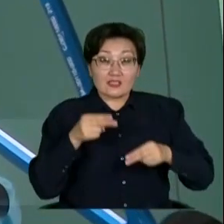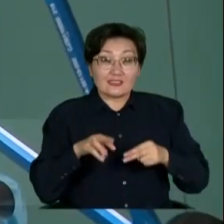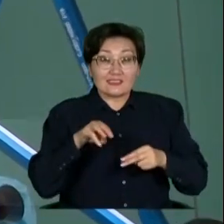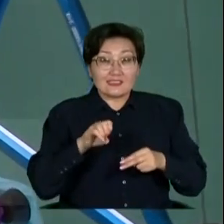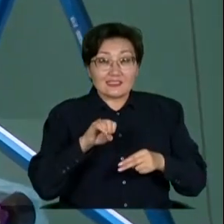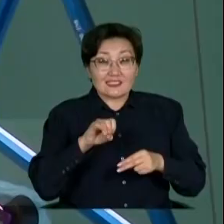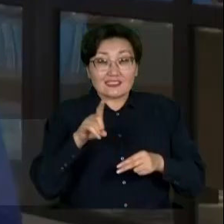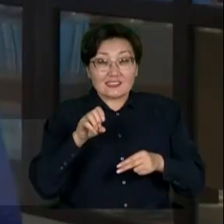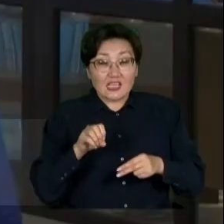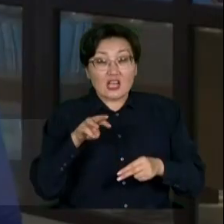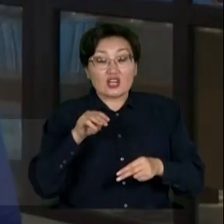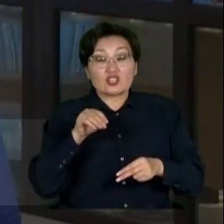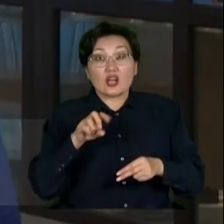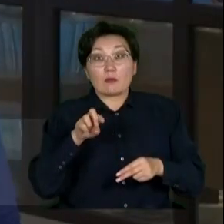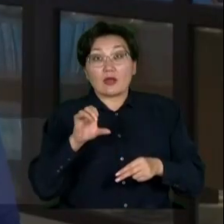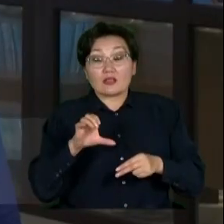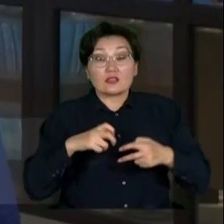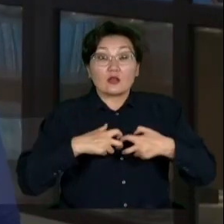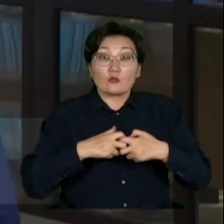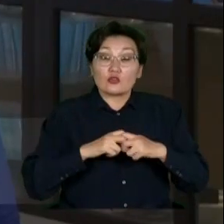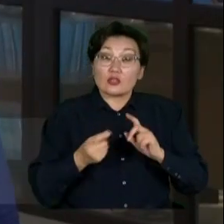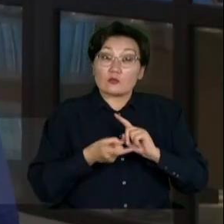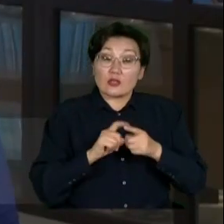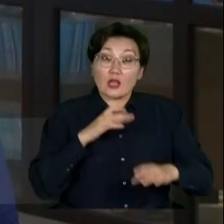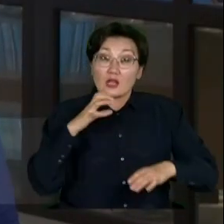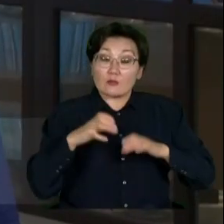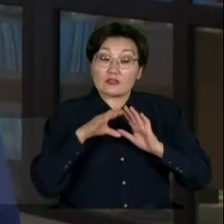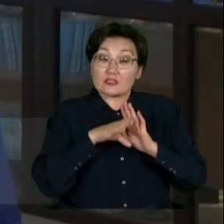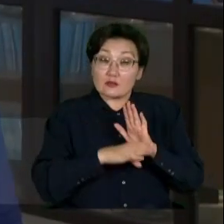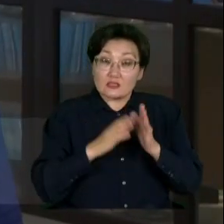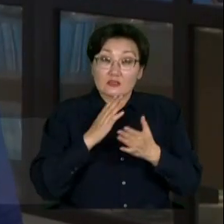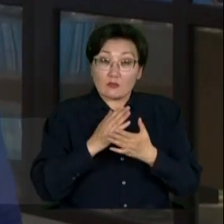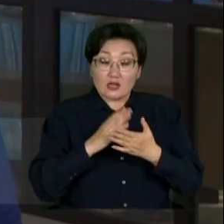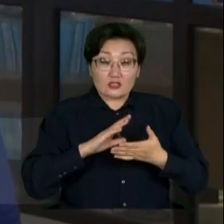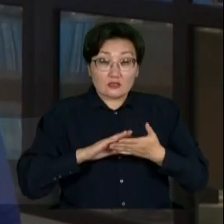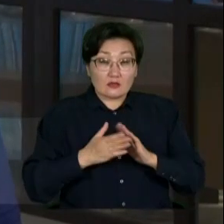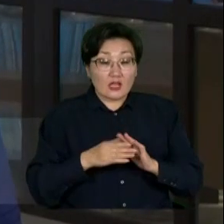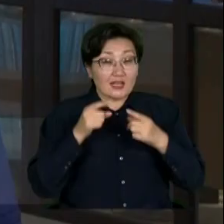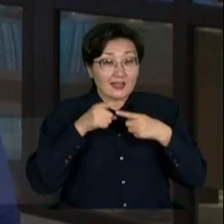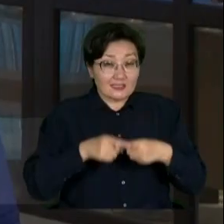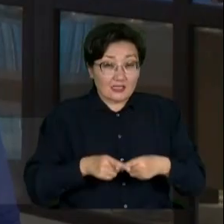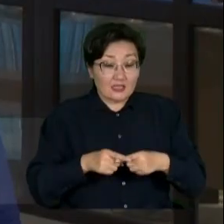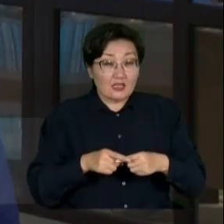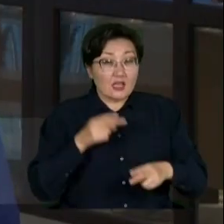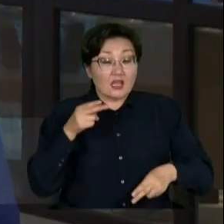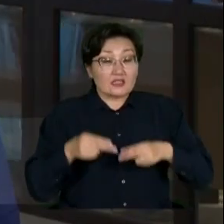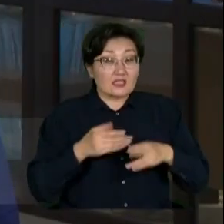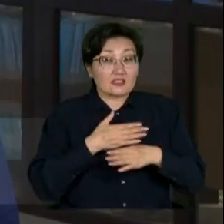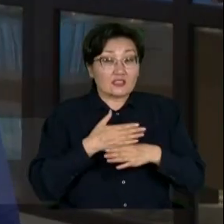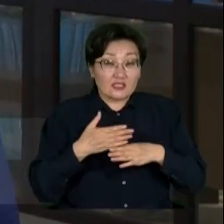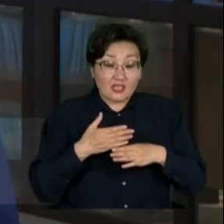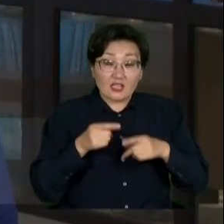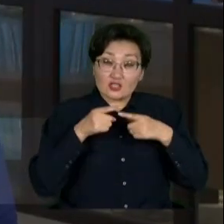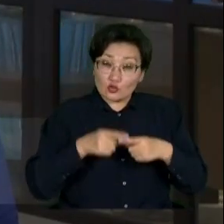буын ауыстыру. Әлемдік статистикада кездесетін нәрсе ол жаңағы асқынулары операциядан кейінгі екінші операциялар